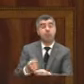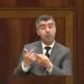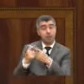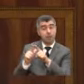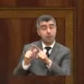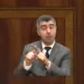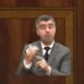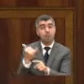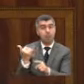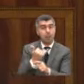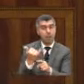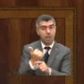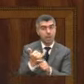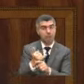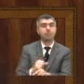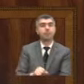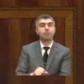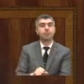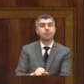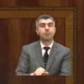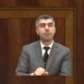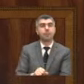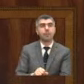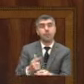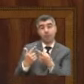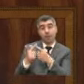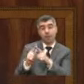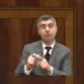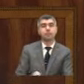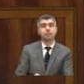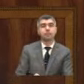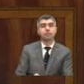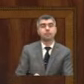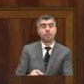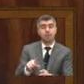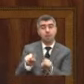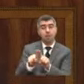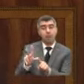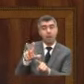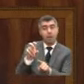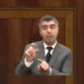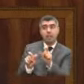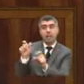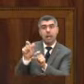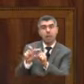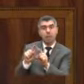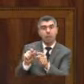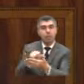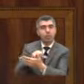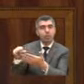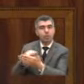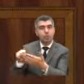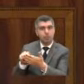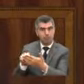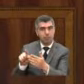وأهميتها في تنظيم هذا القطاع، علما أن هناك إقبال كبير للمواطنين على هذا النوع